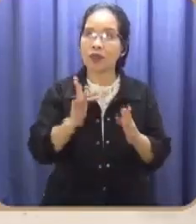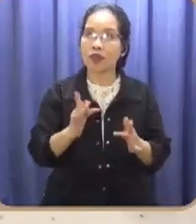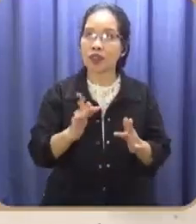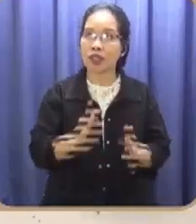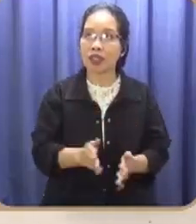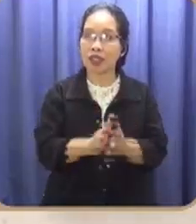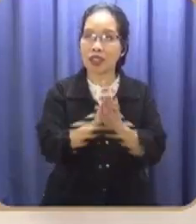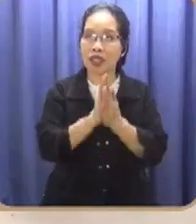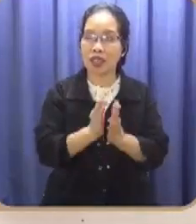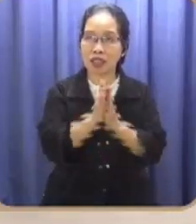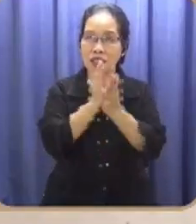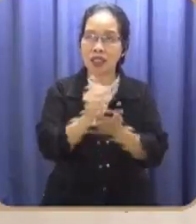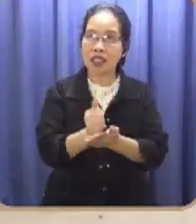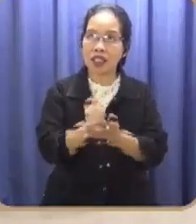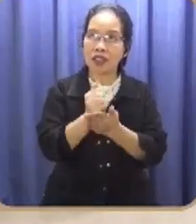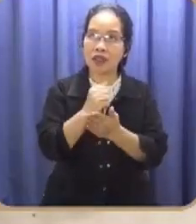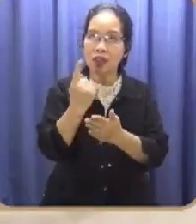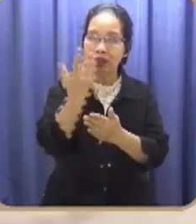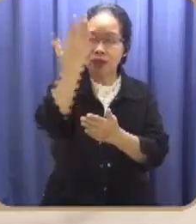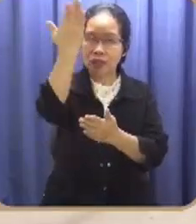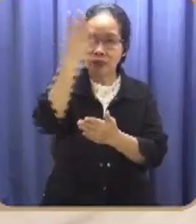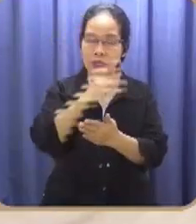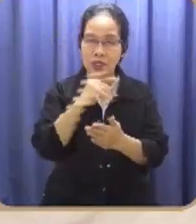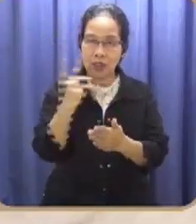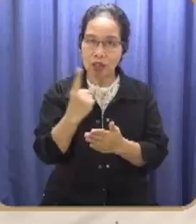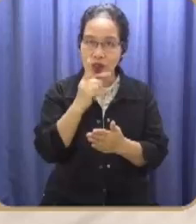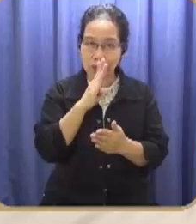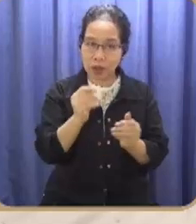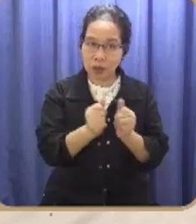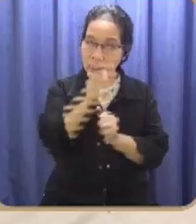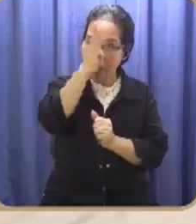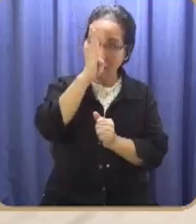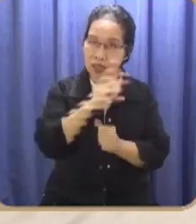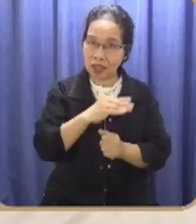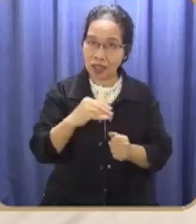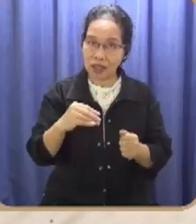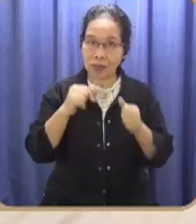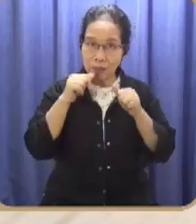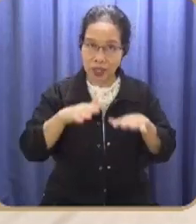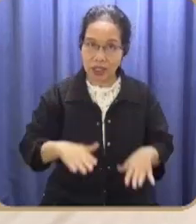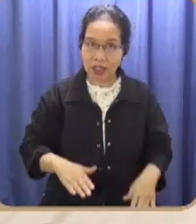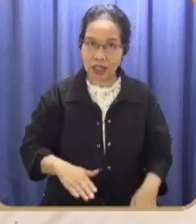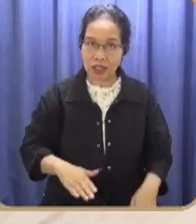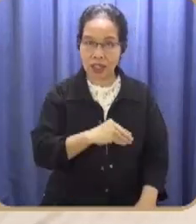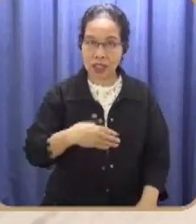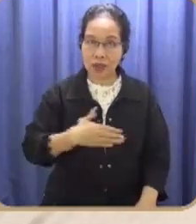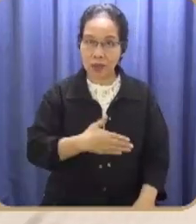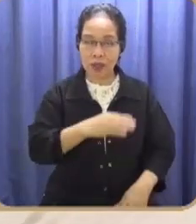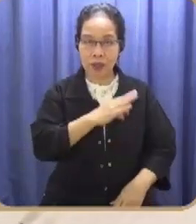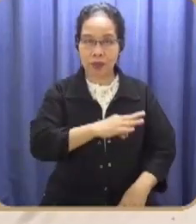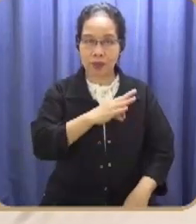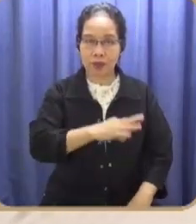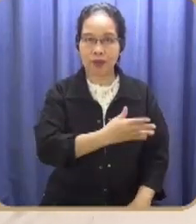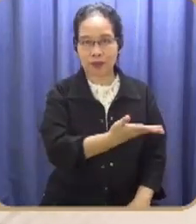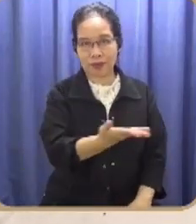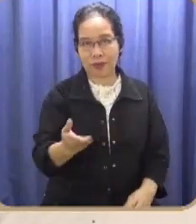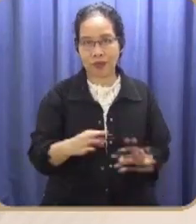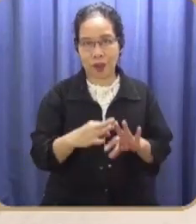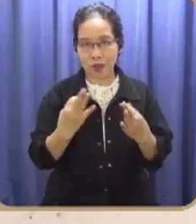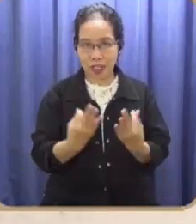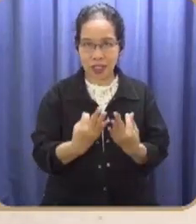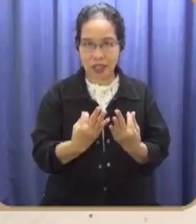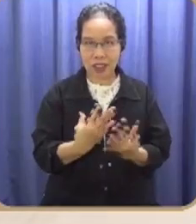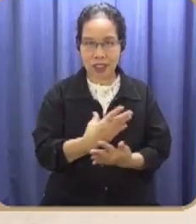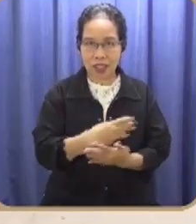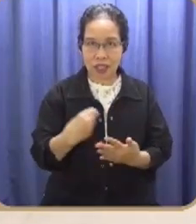sa Kanyang palagi. Sana'y samahan kayo ng Diyos at pagpalain at sana'y mapakinabangan ng inyong pamilya ang